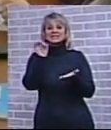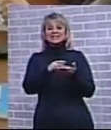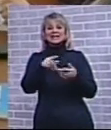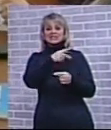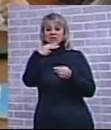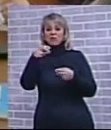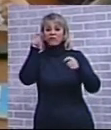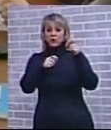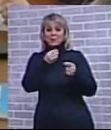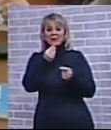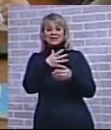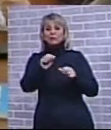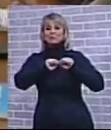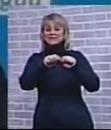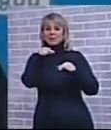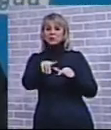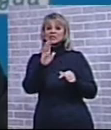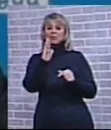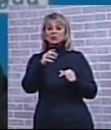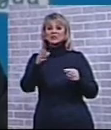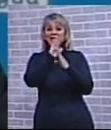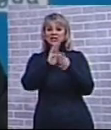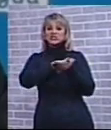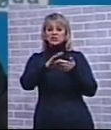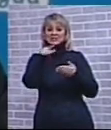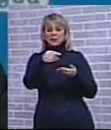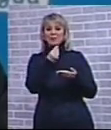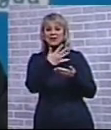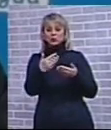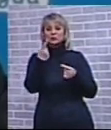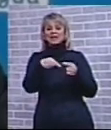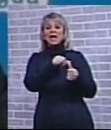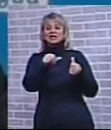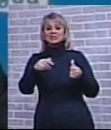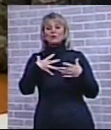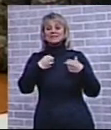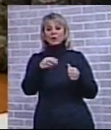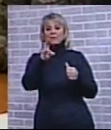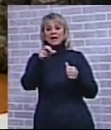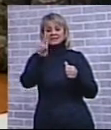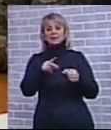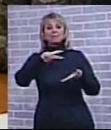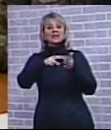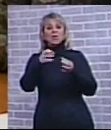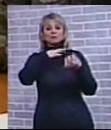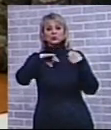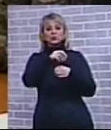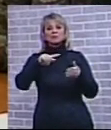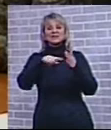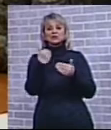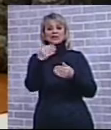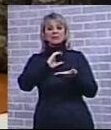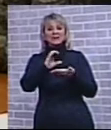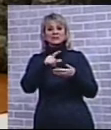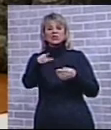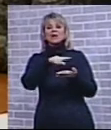Центральной темой форума продовольственной безопасности станут экологически чистые продукты, основа здоровья нации. Планируется обсудить потенциал их